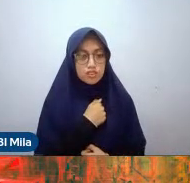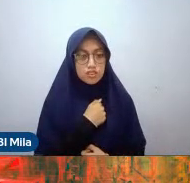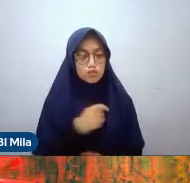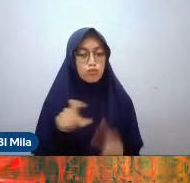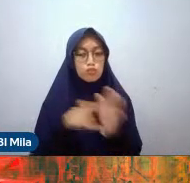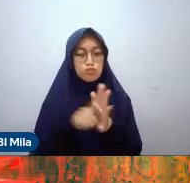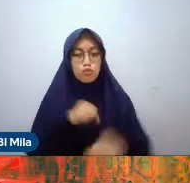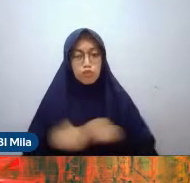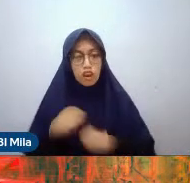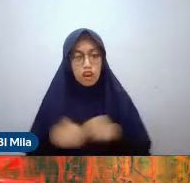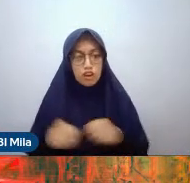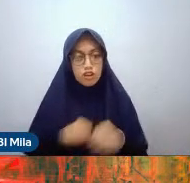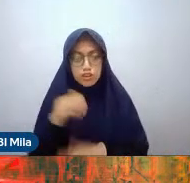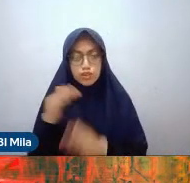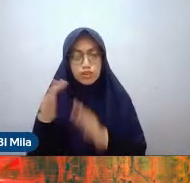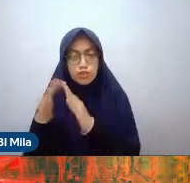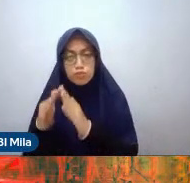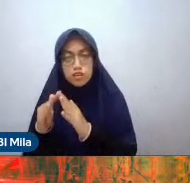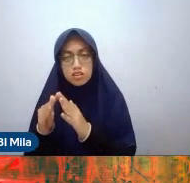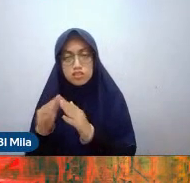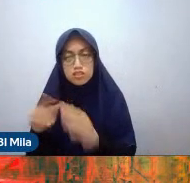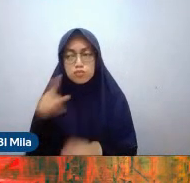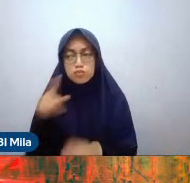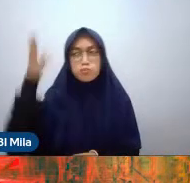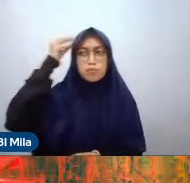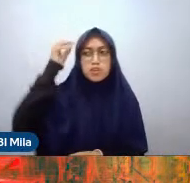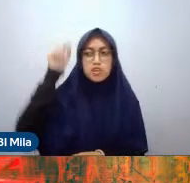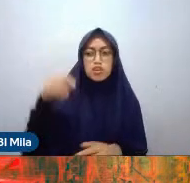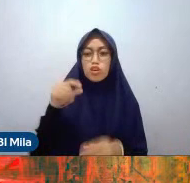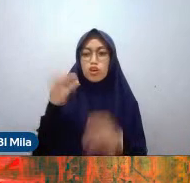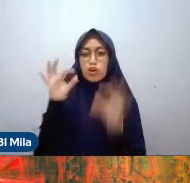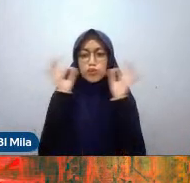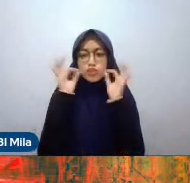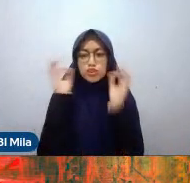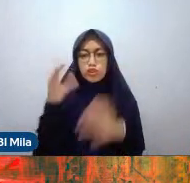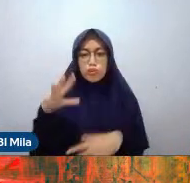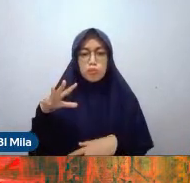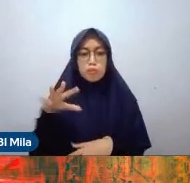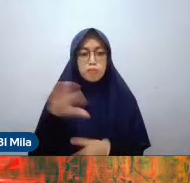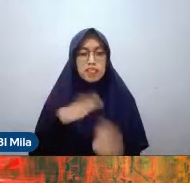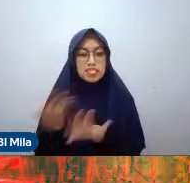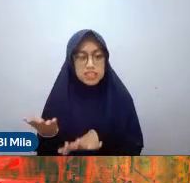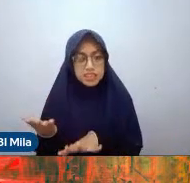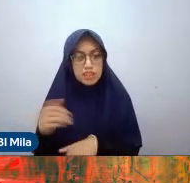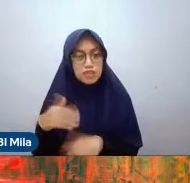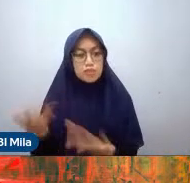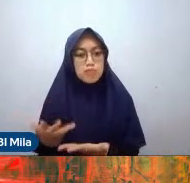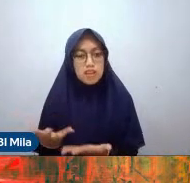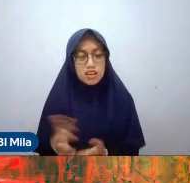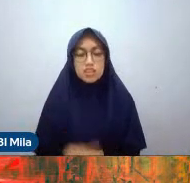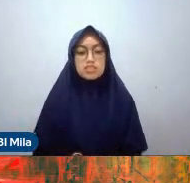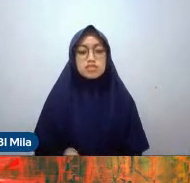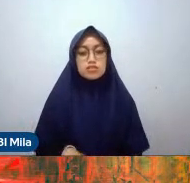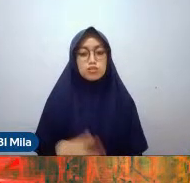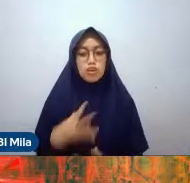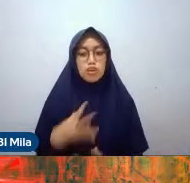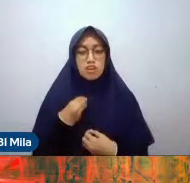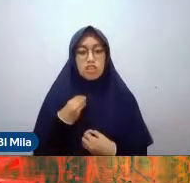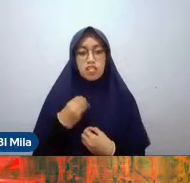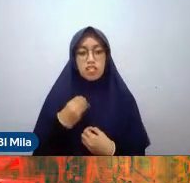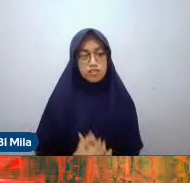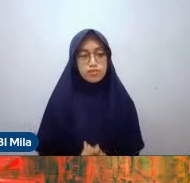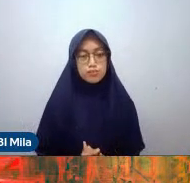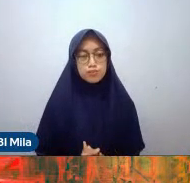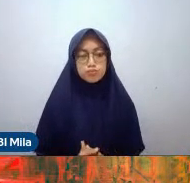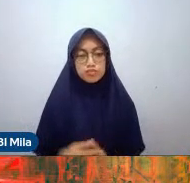rumah mengira kucingnya mati itu, padahal sebetulnya kucingnya tidak mati. Jadi itu ada perasaan kaget seperti itu. Jadi ini